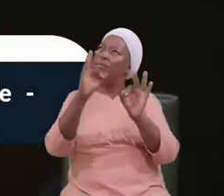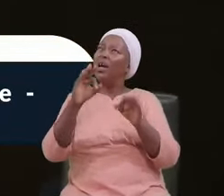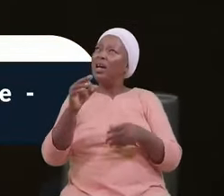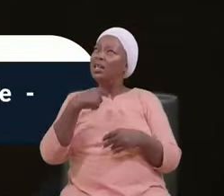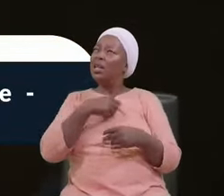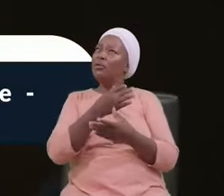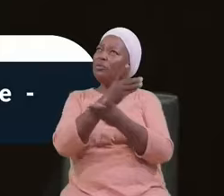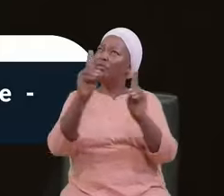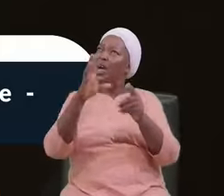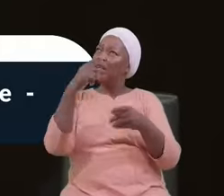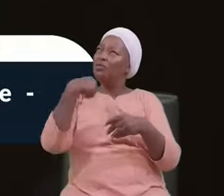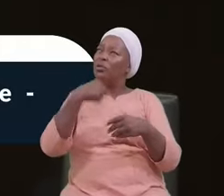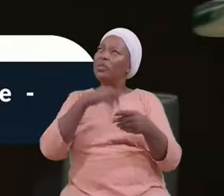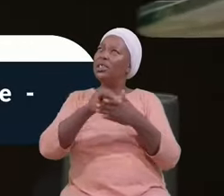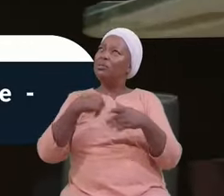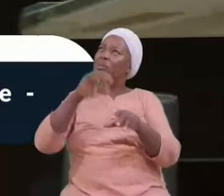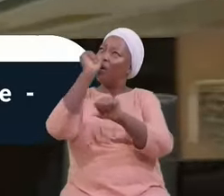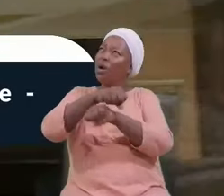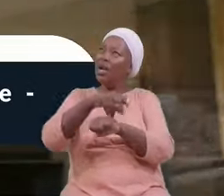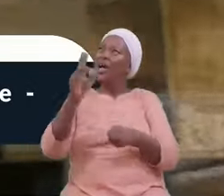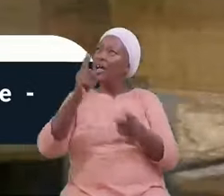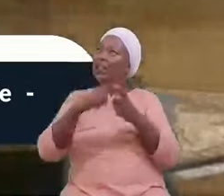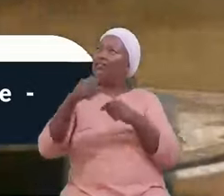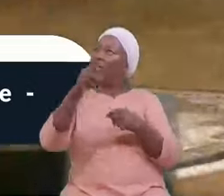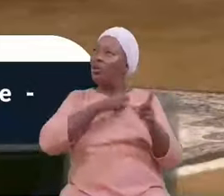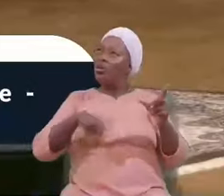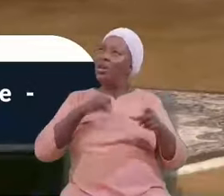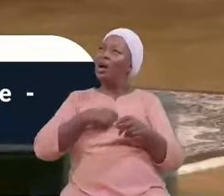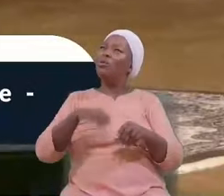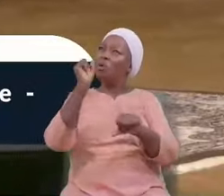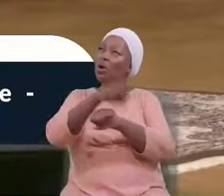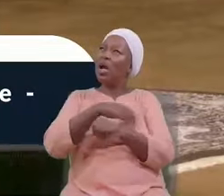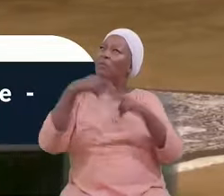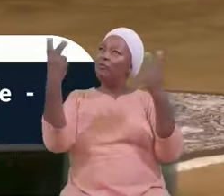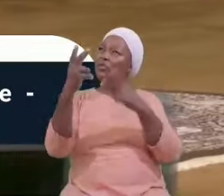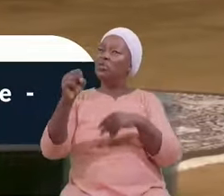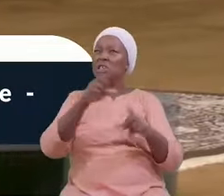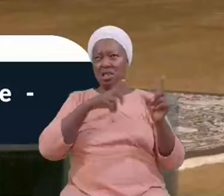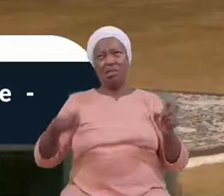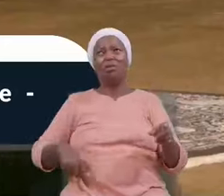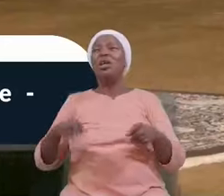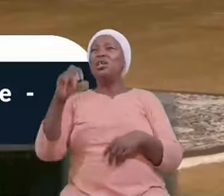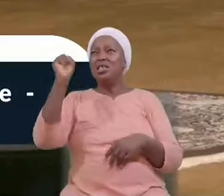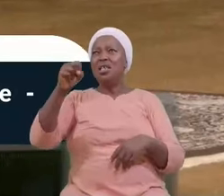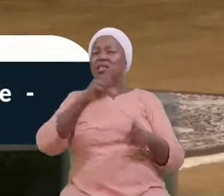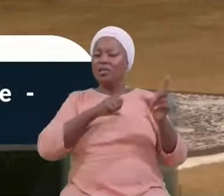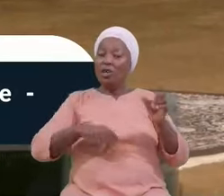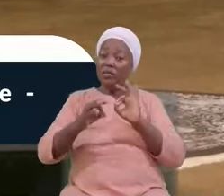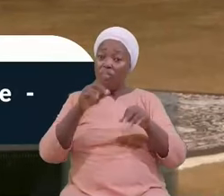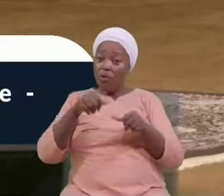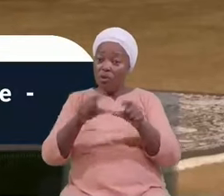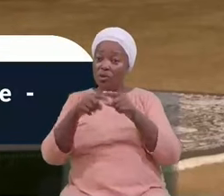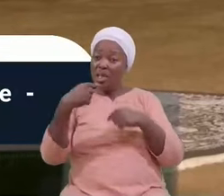oui. Tu dis que j'aurai la domination, oui. » Si chaque fois vous dites « Oui au Seigneur », les miracles